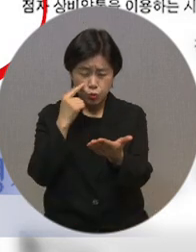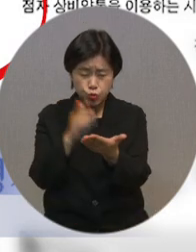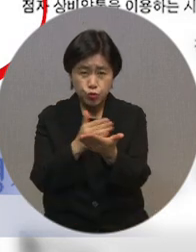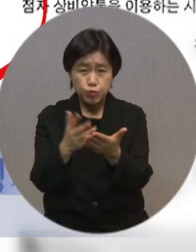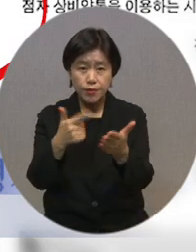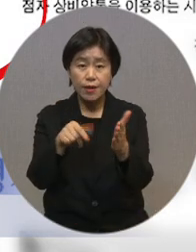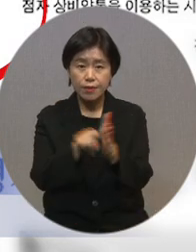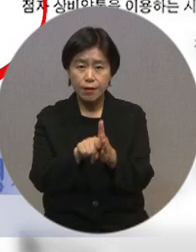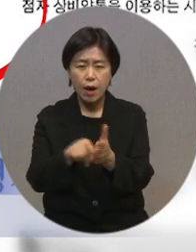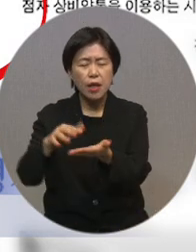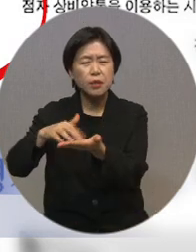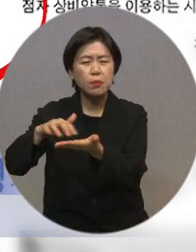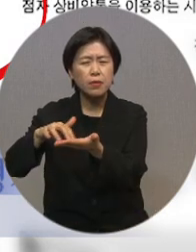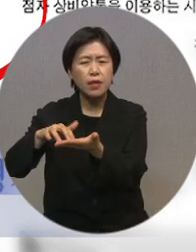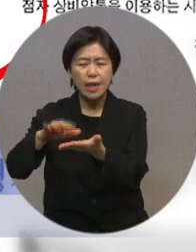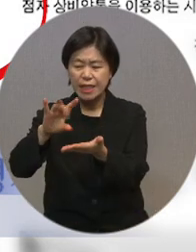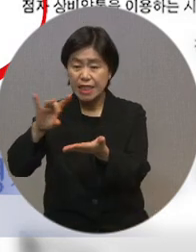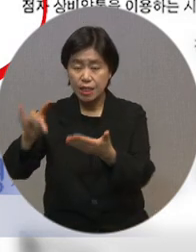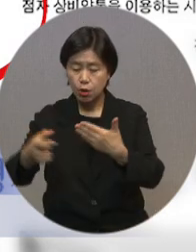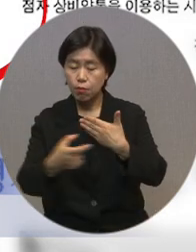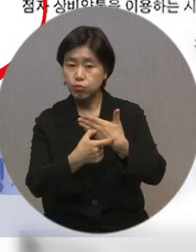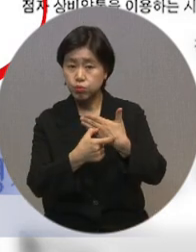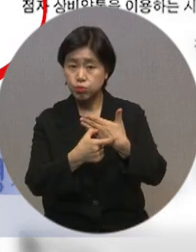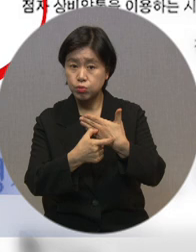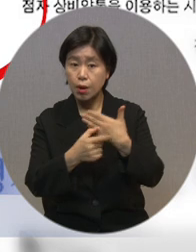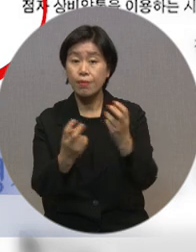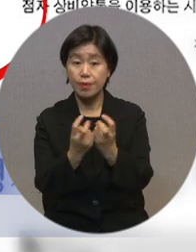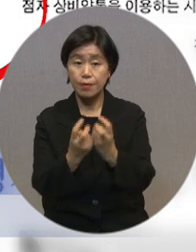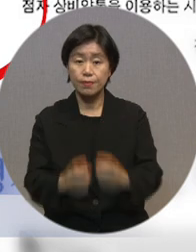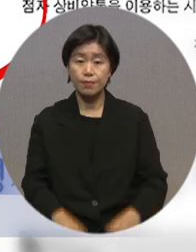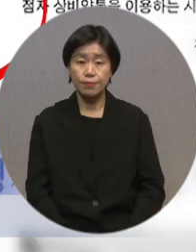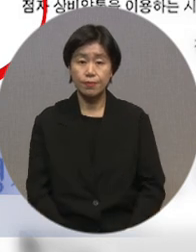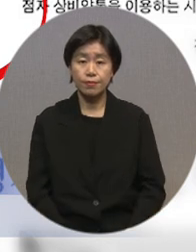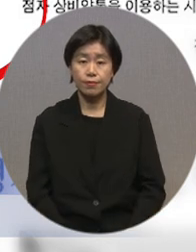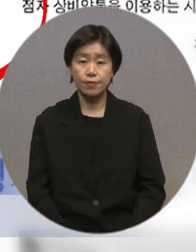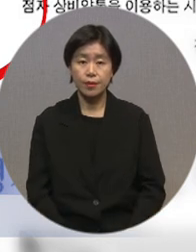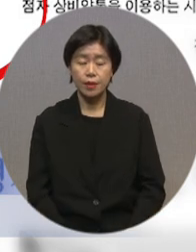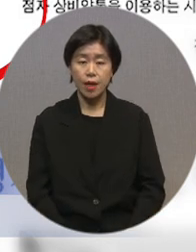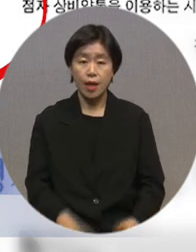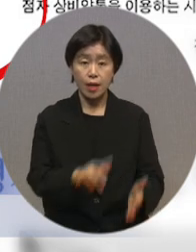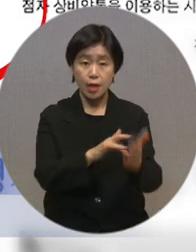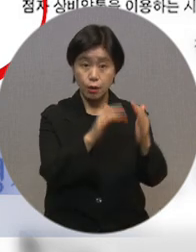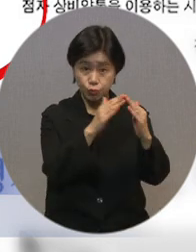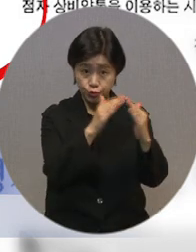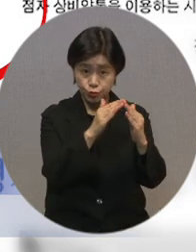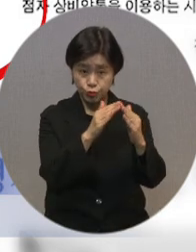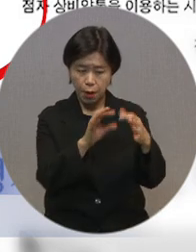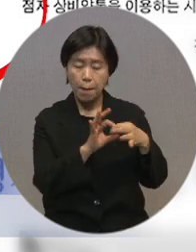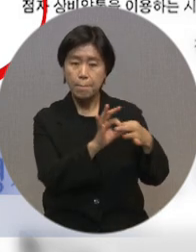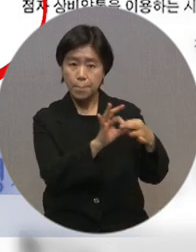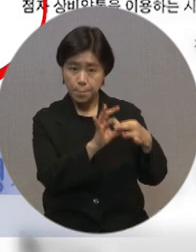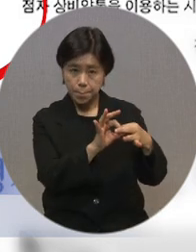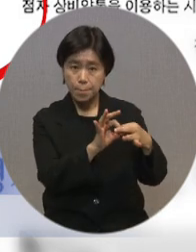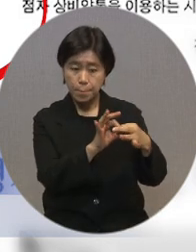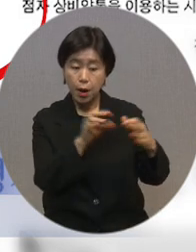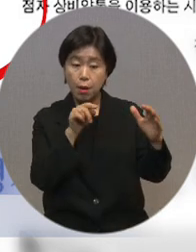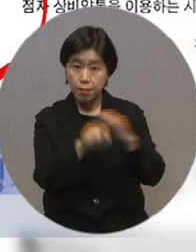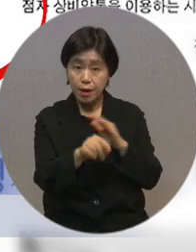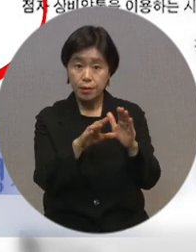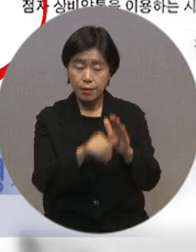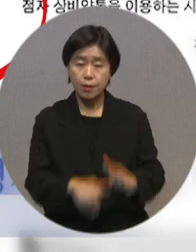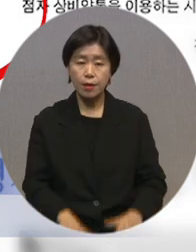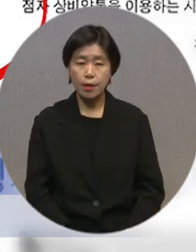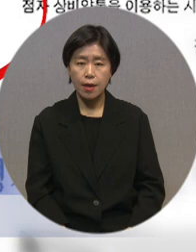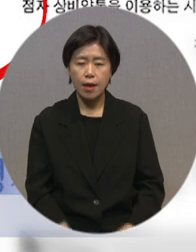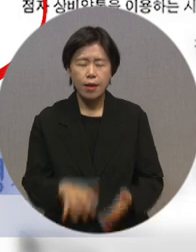스티커를 부착하는 건데요 복지관는 시각 장애인 친화 약국으로 지정된 관내 약국을 방문하면